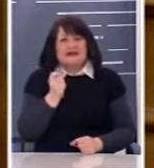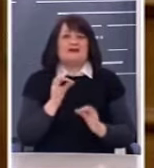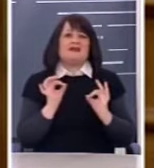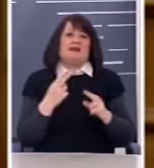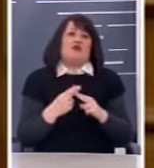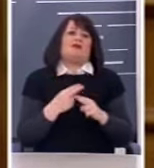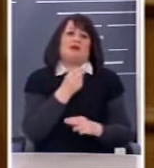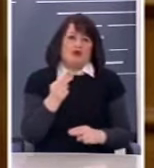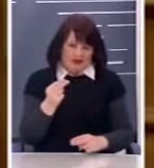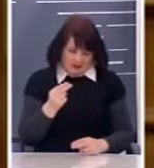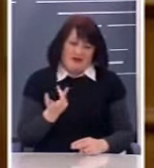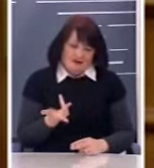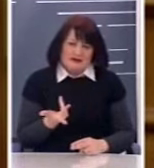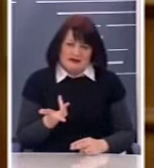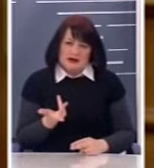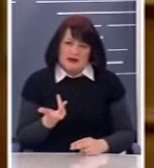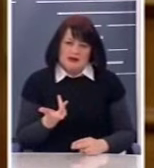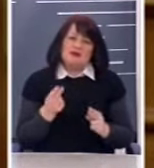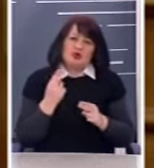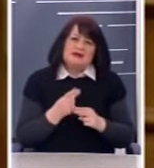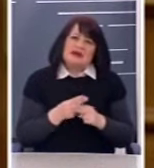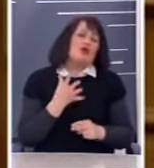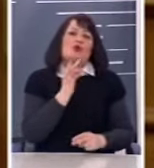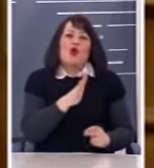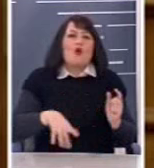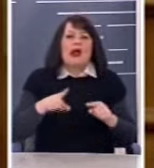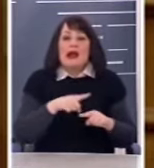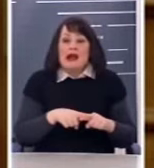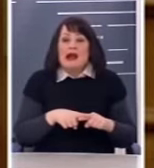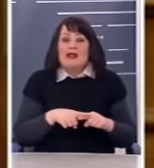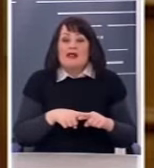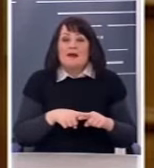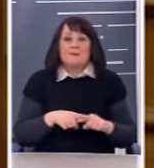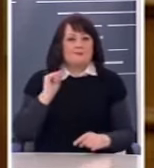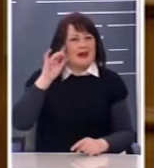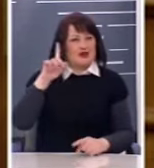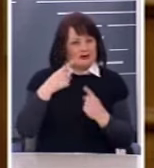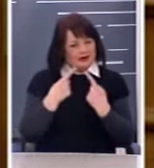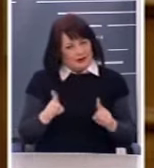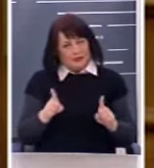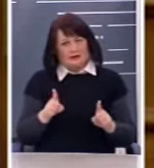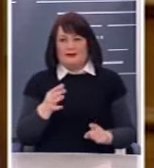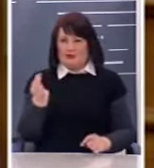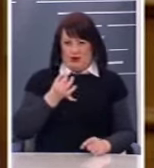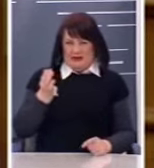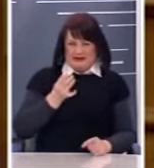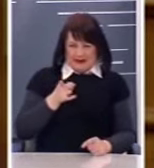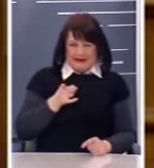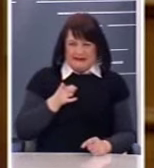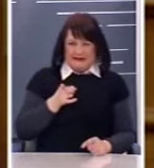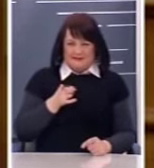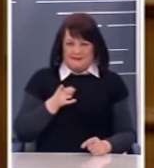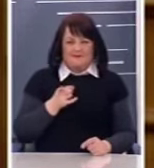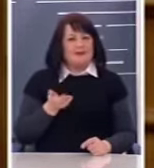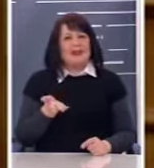σημαντικό. Γιατί είναι σημαντικό? Γιατί στην πατρίδα μας, σε αντίθεση με το εξωτερικό, κύριε Λεβέντη, που δεν υπάρχει